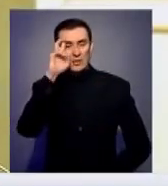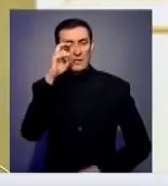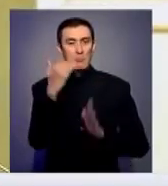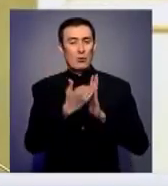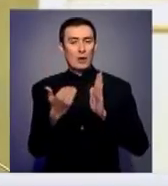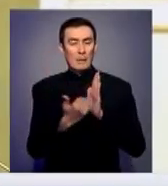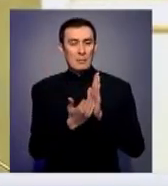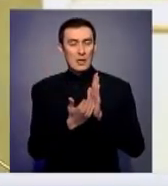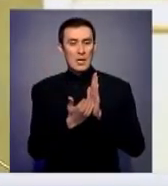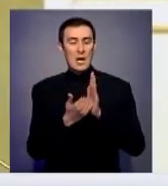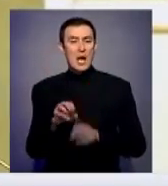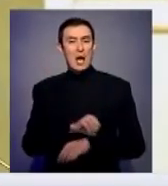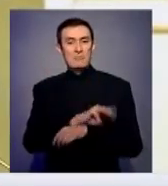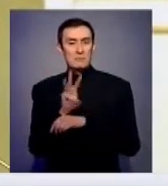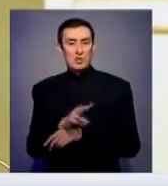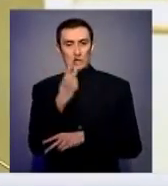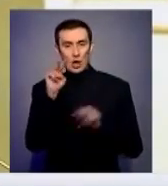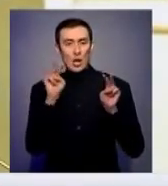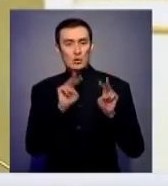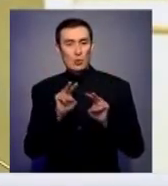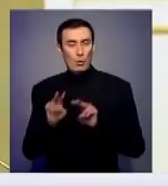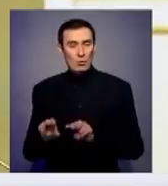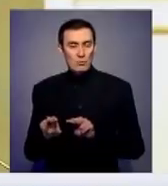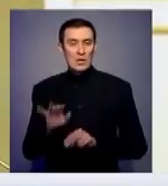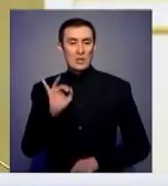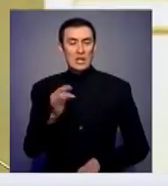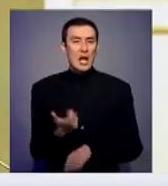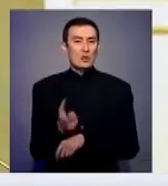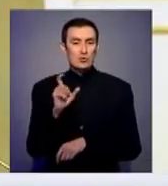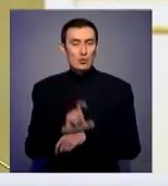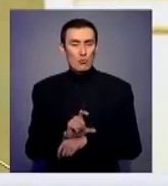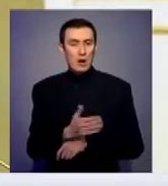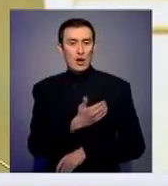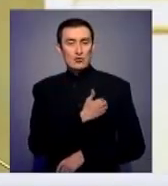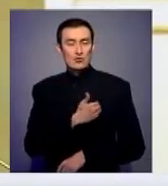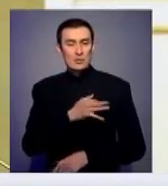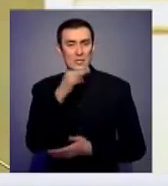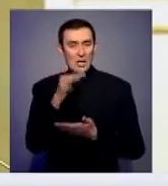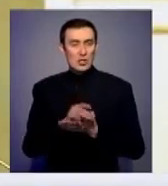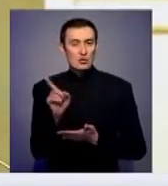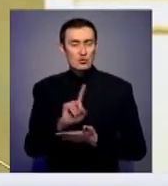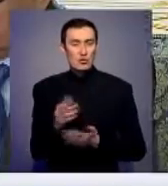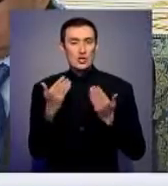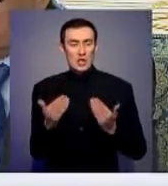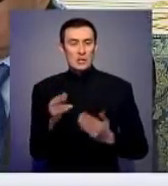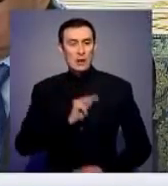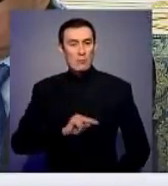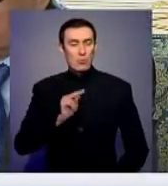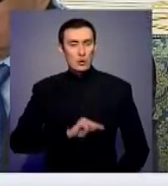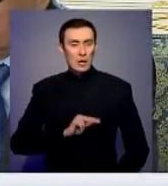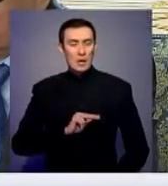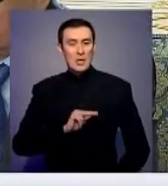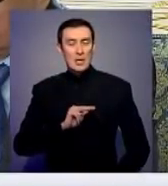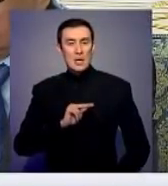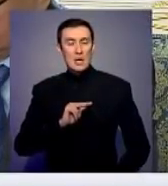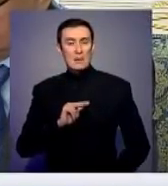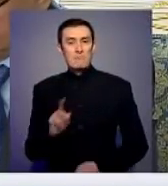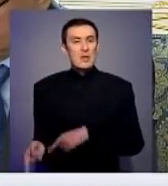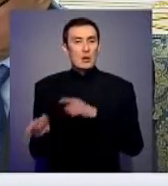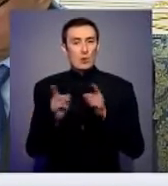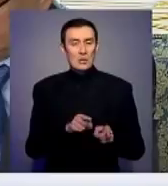программ, обеспечить контроль. И особо хочу подчеркнуть, что сейчас работа переходит